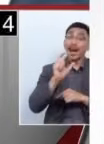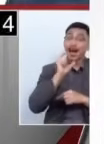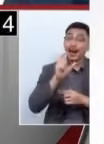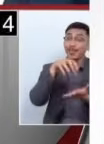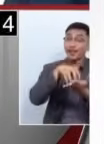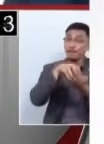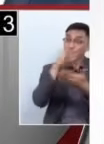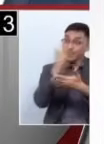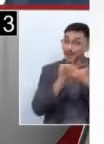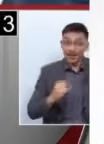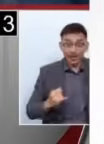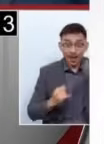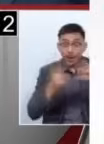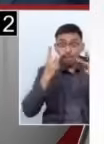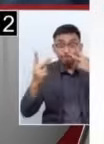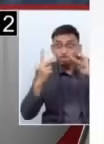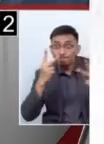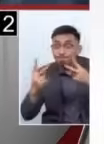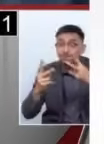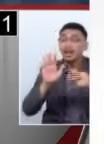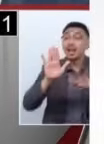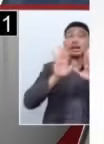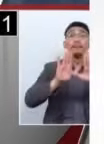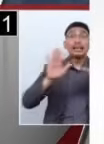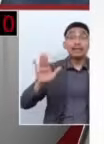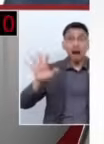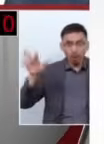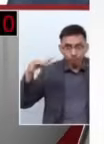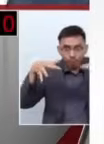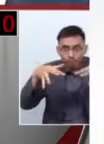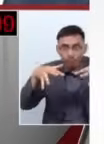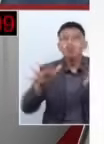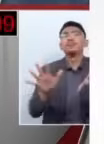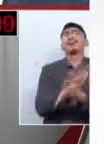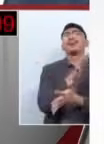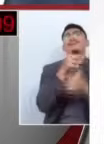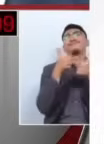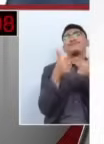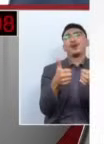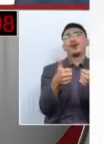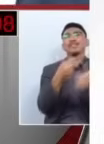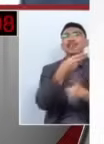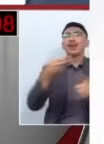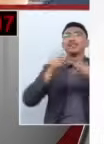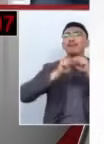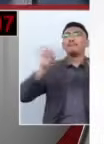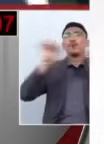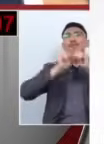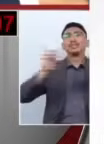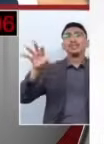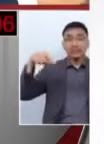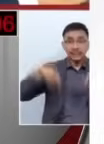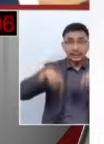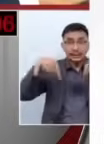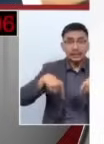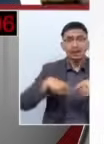masing-masing paslon relatif sudah cukup terkonsolidasi, bahkan ruang terjadinya perubahan pilihan